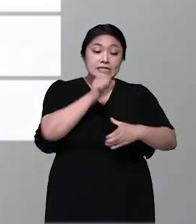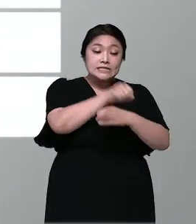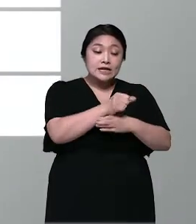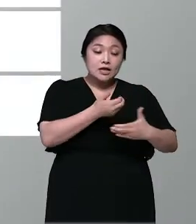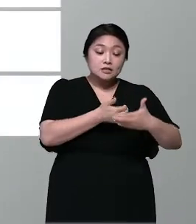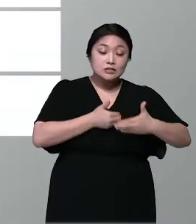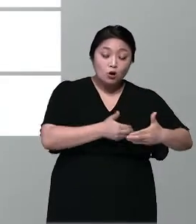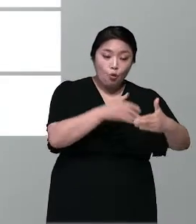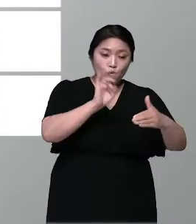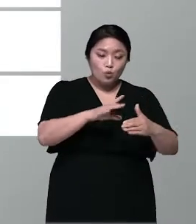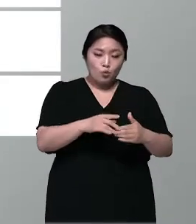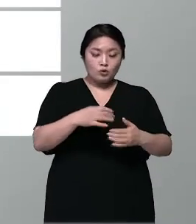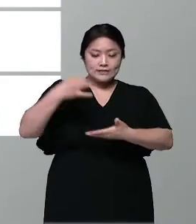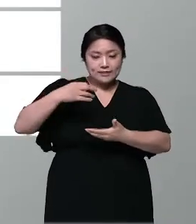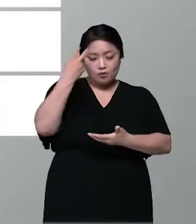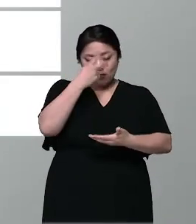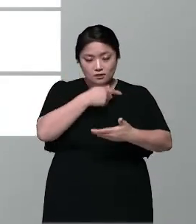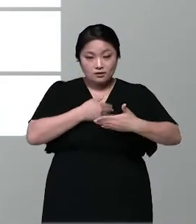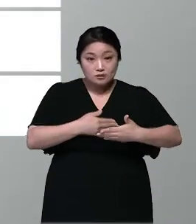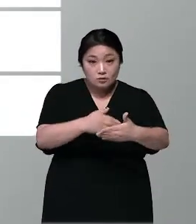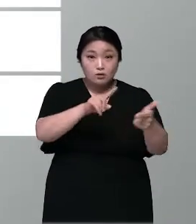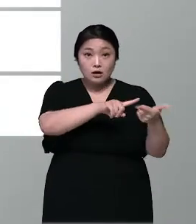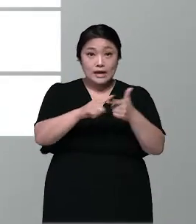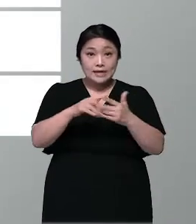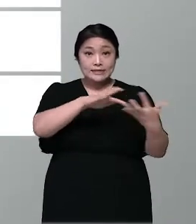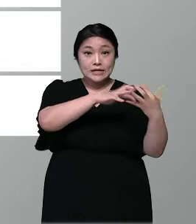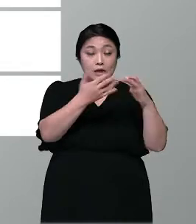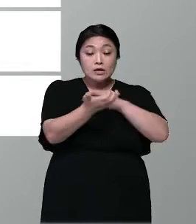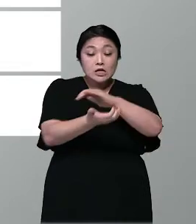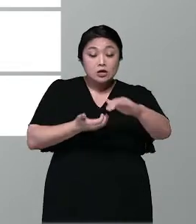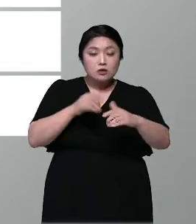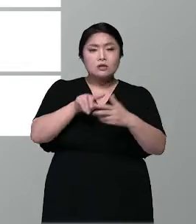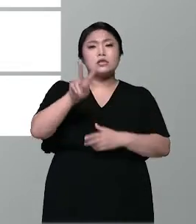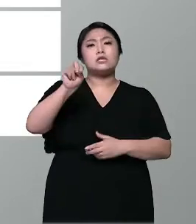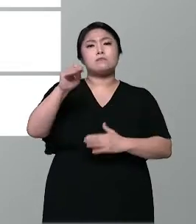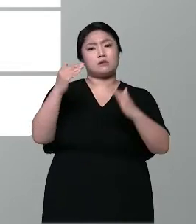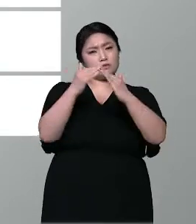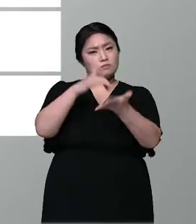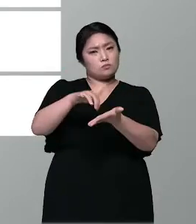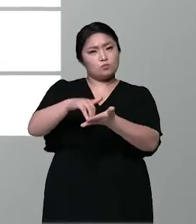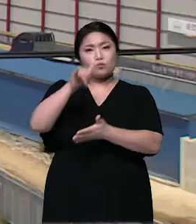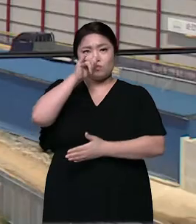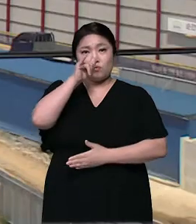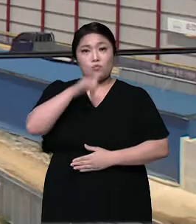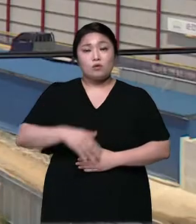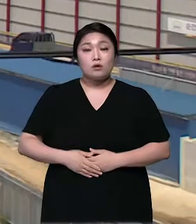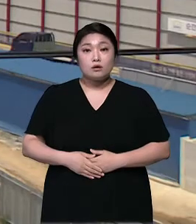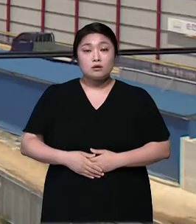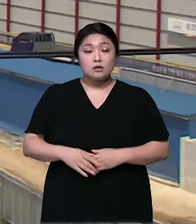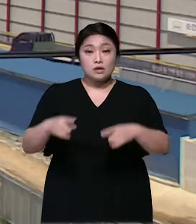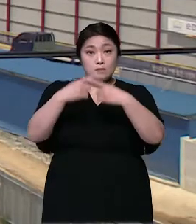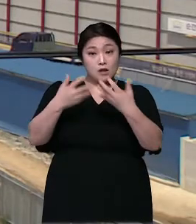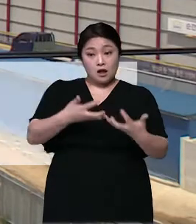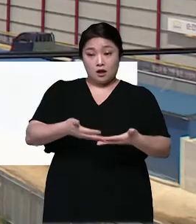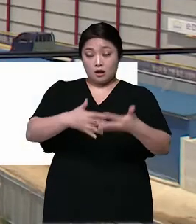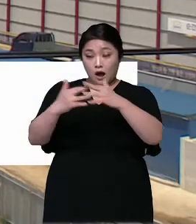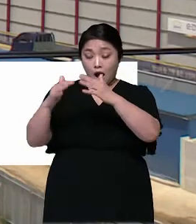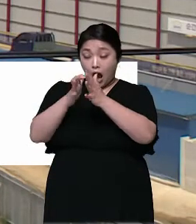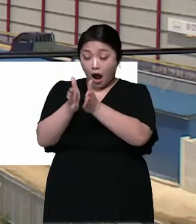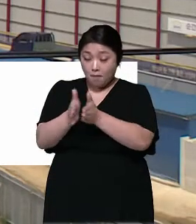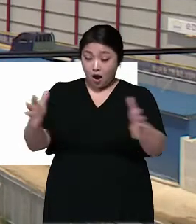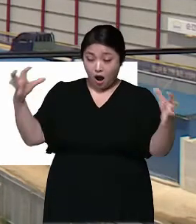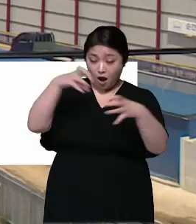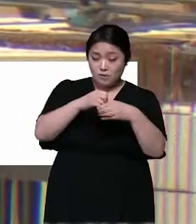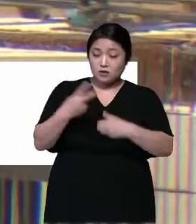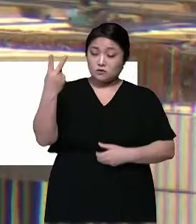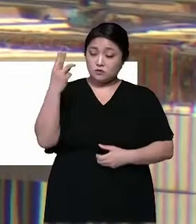관리처분인가 단계에 있는 즐거운 축제 개발도 2만 세대 가 준비중입니다 민간에서 짓는 아파트 까지 포함하면